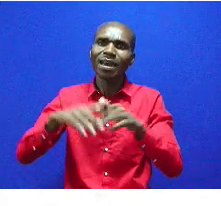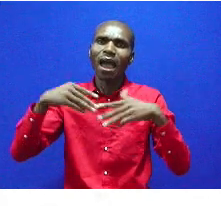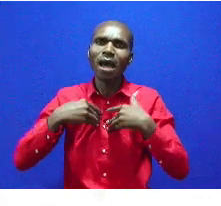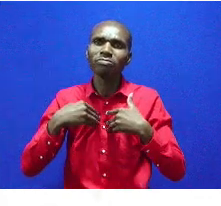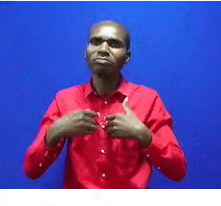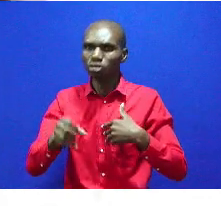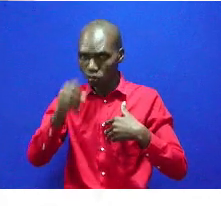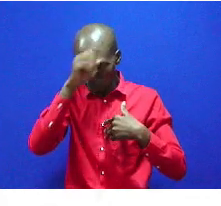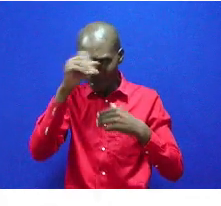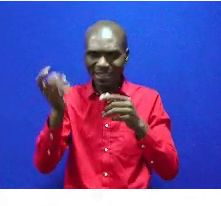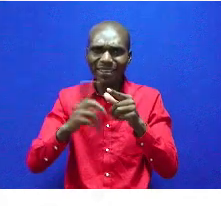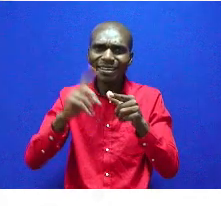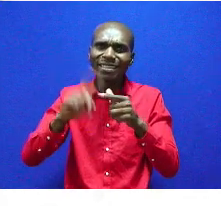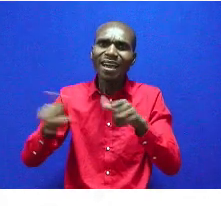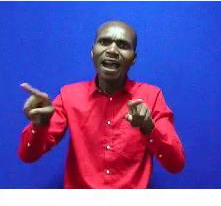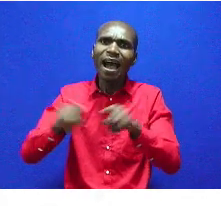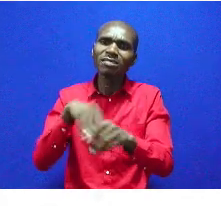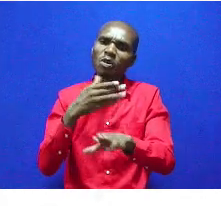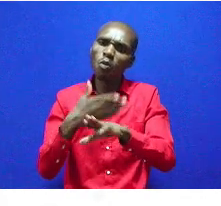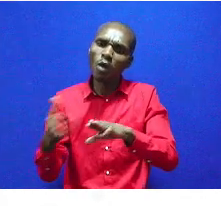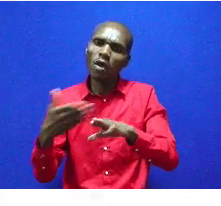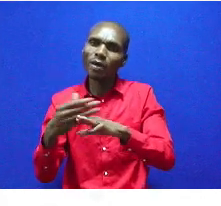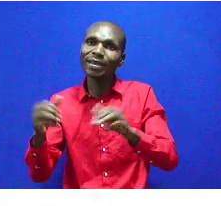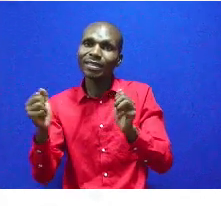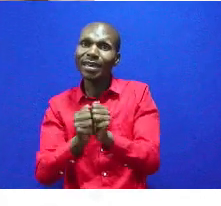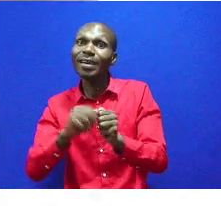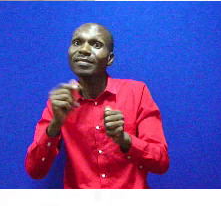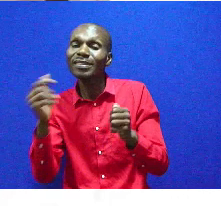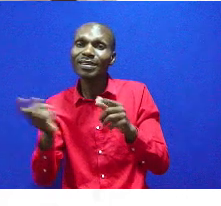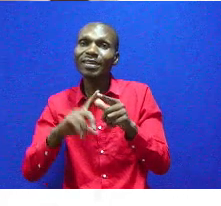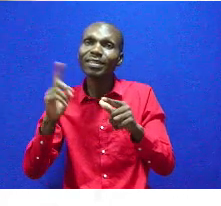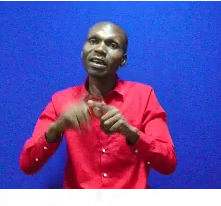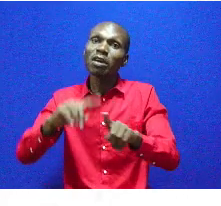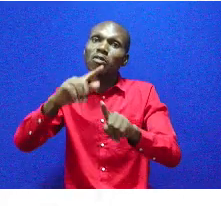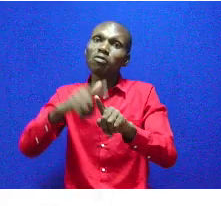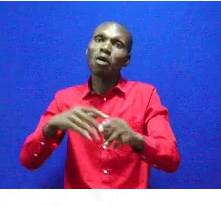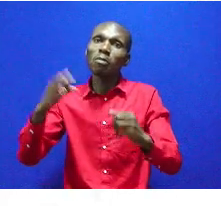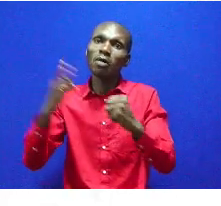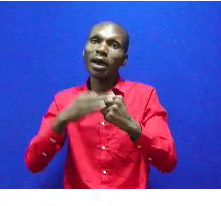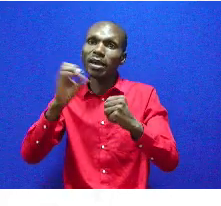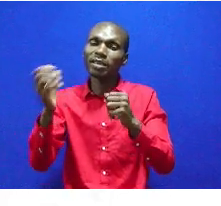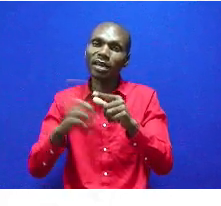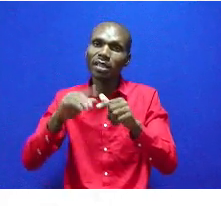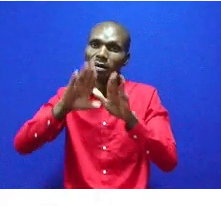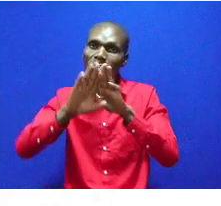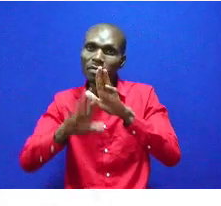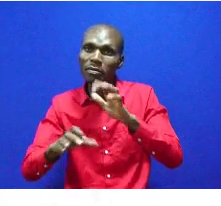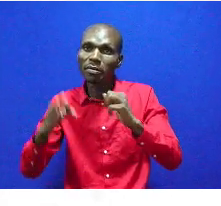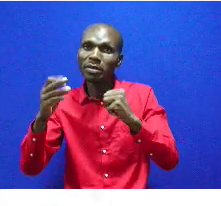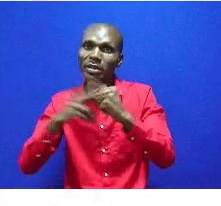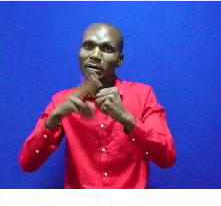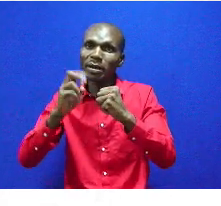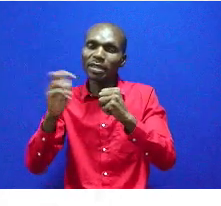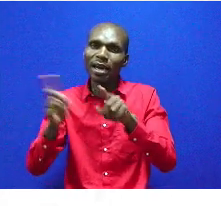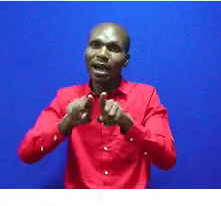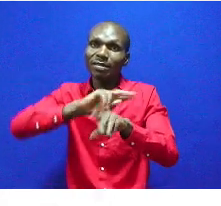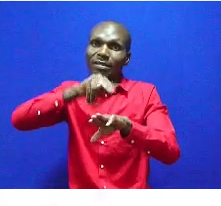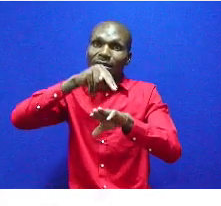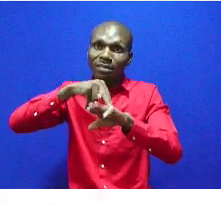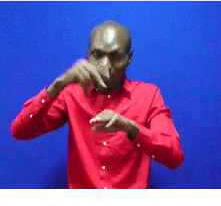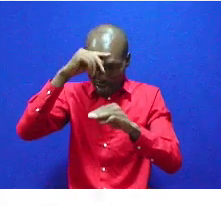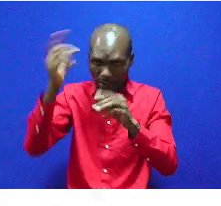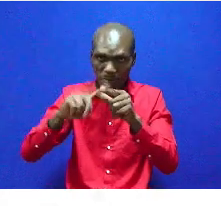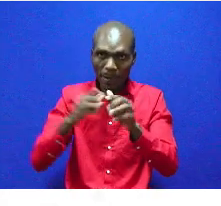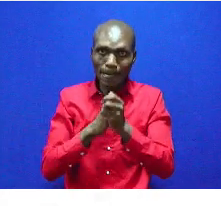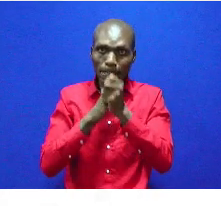mjinga, hiyo hasara ya shilingi 10 kutoka 80 to 70. Sisi kama serikali kuu